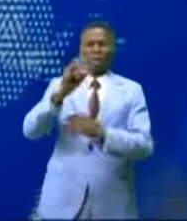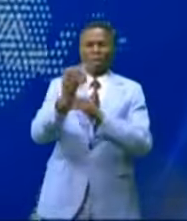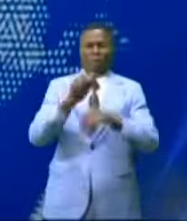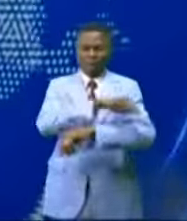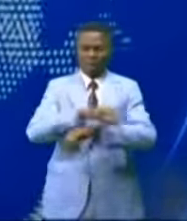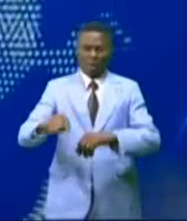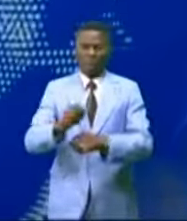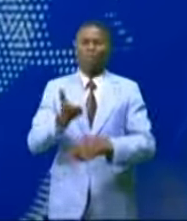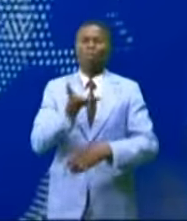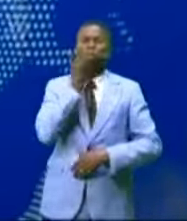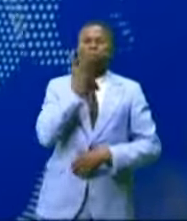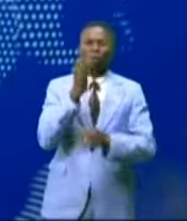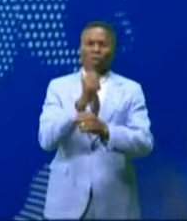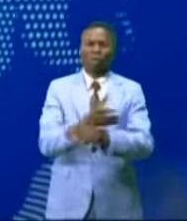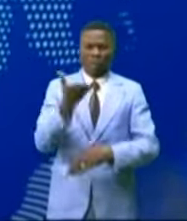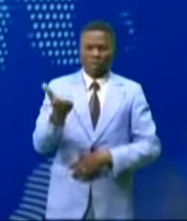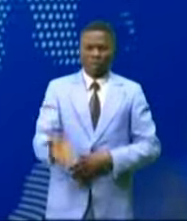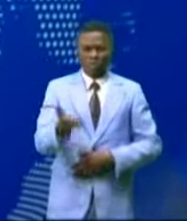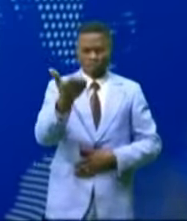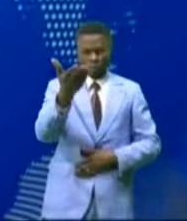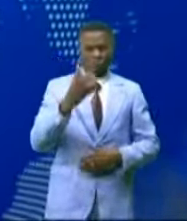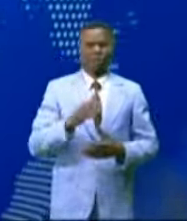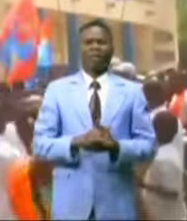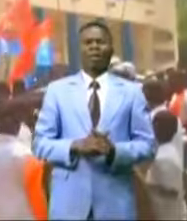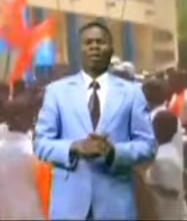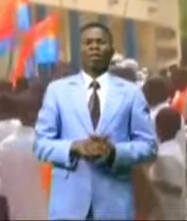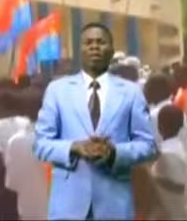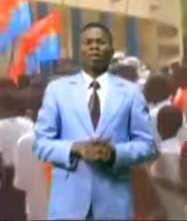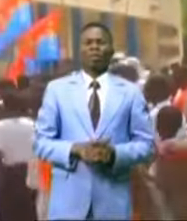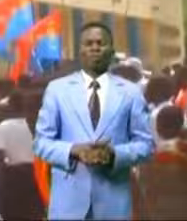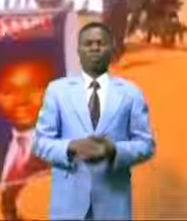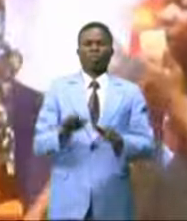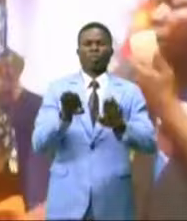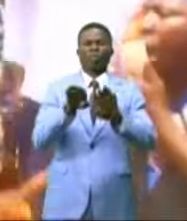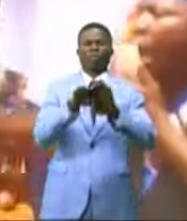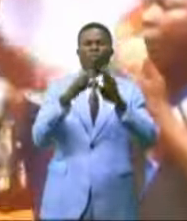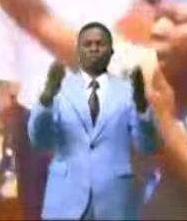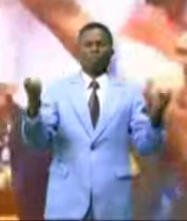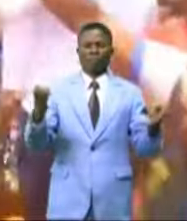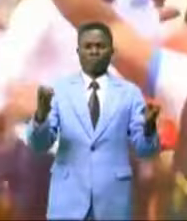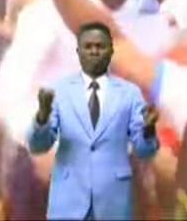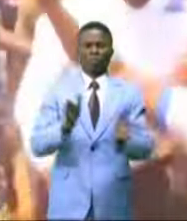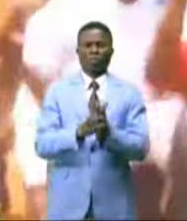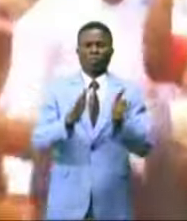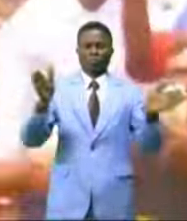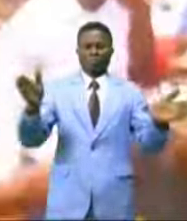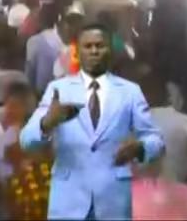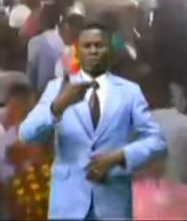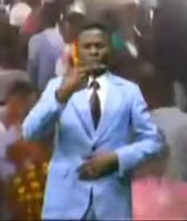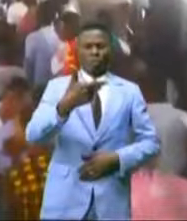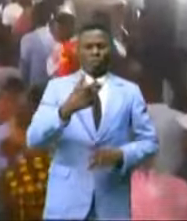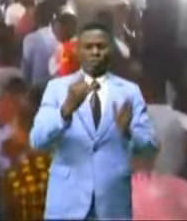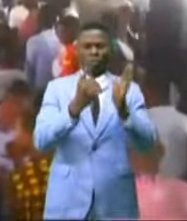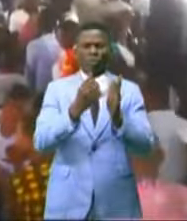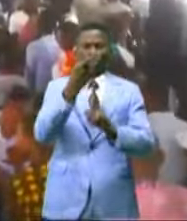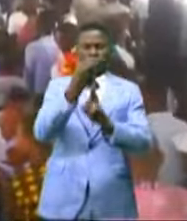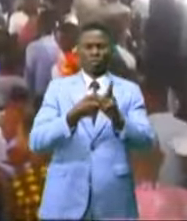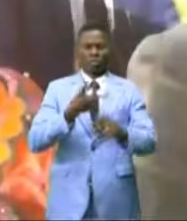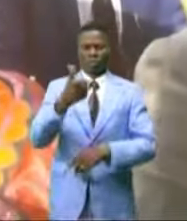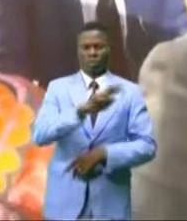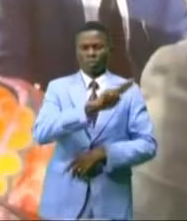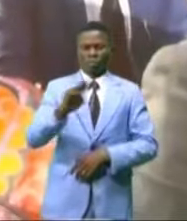en place ouverture solennel ce mardi 6 février